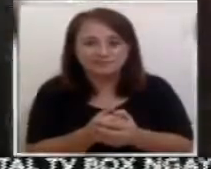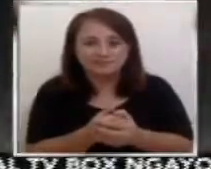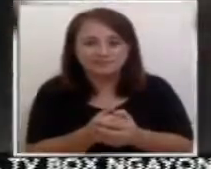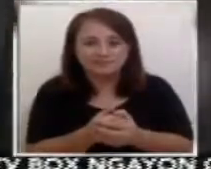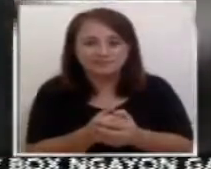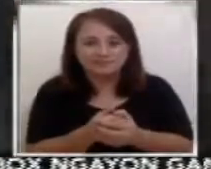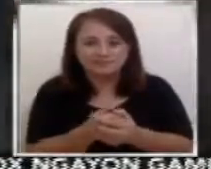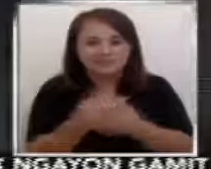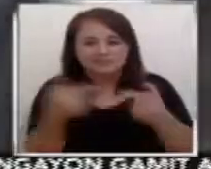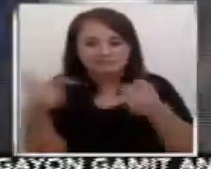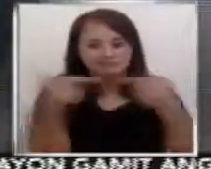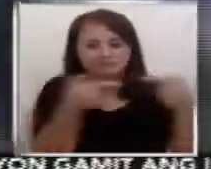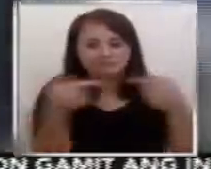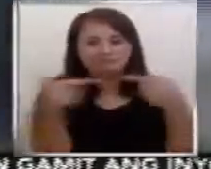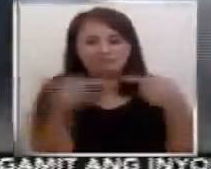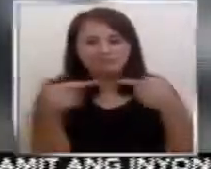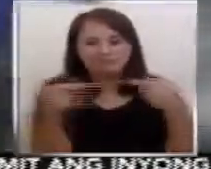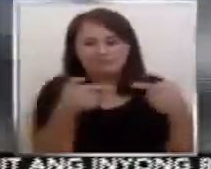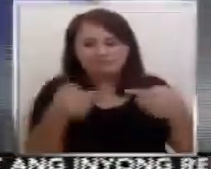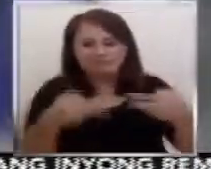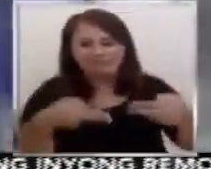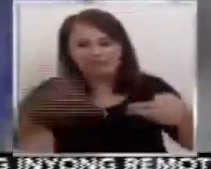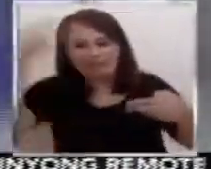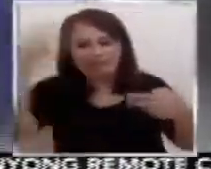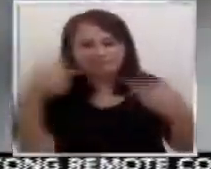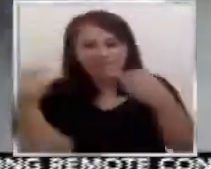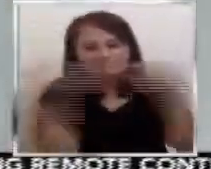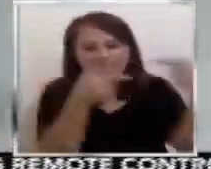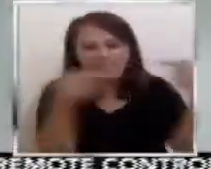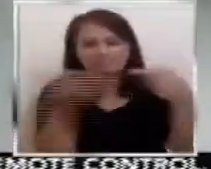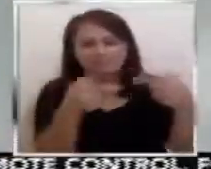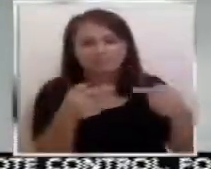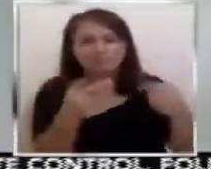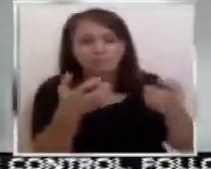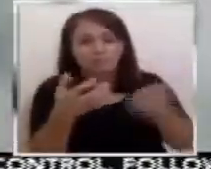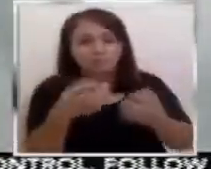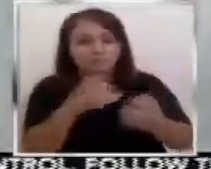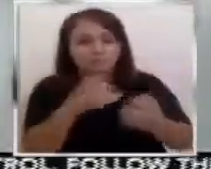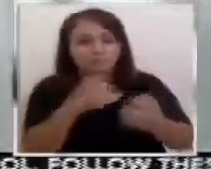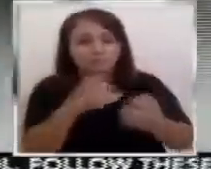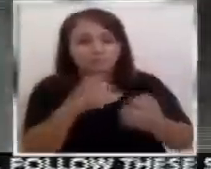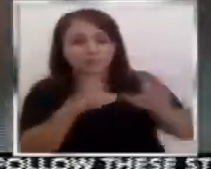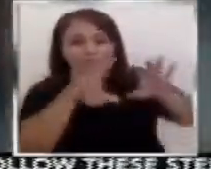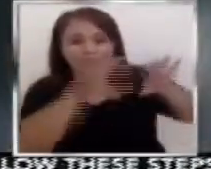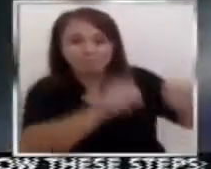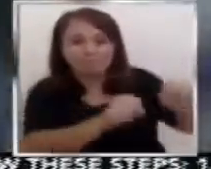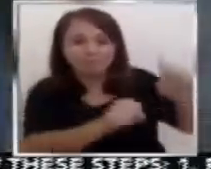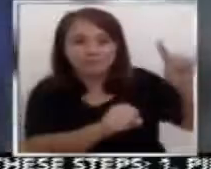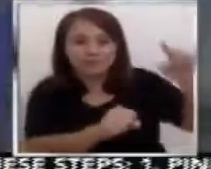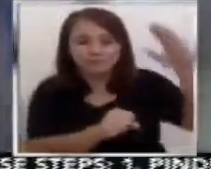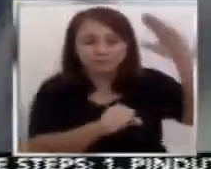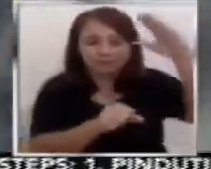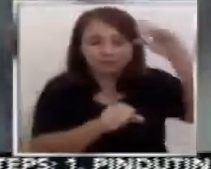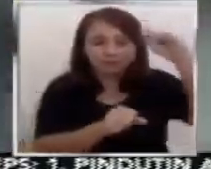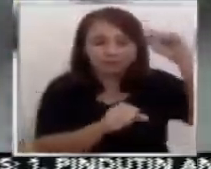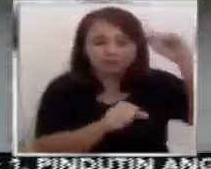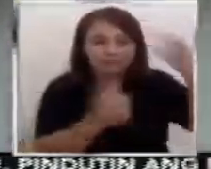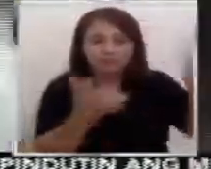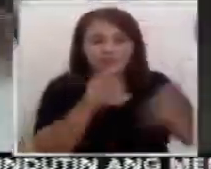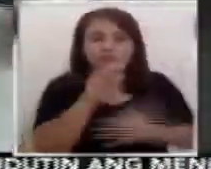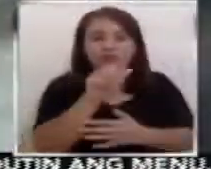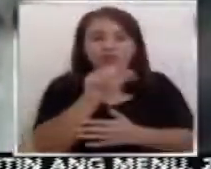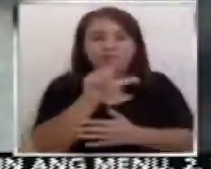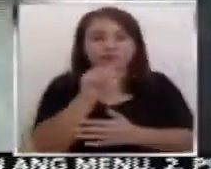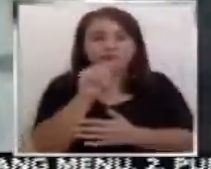Mataas ang tensyon sa video na ito habang sinusubukang arestuhin ng mga nakapatig na pulis ang isang lalaki sa bahagi ng Maligaya Drive, Pasong Puti, Quezon